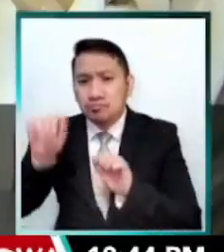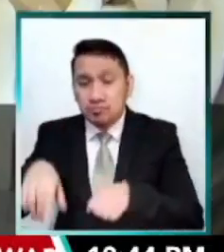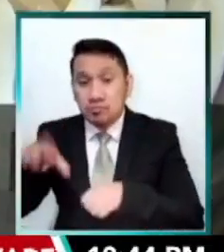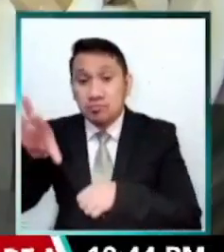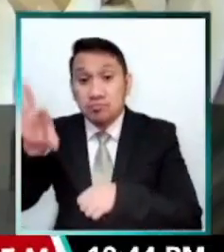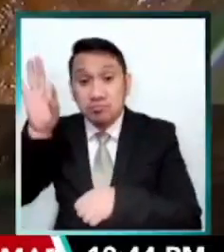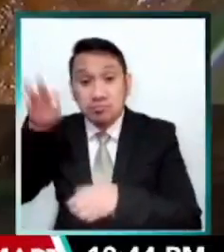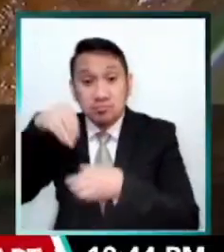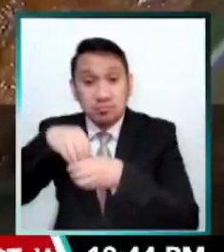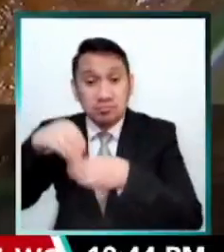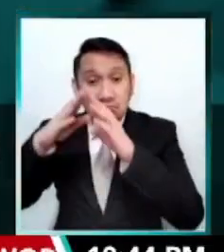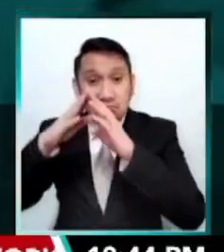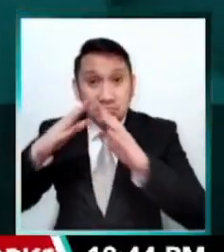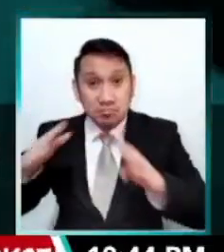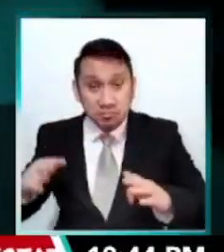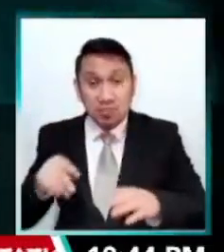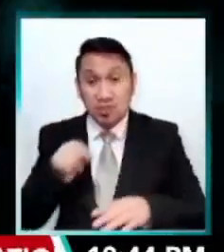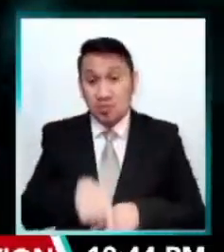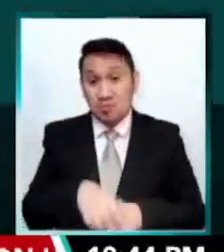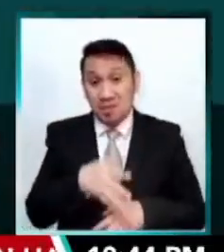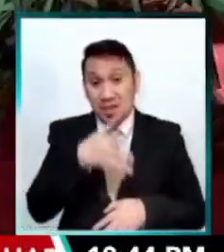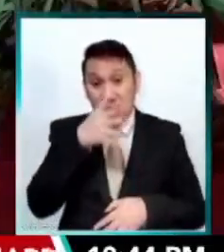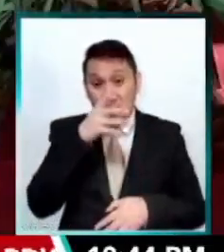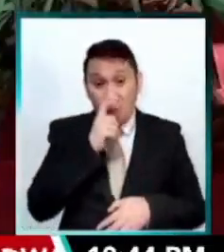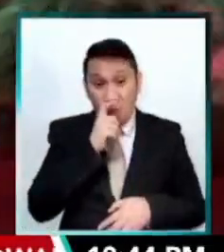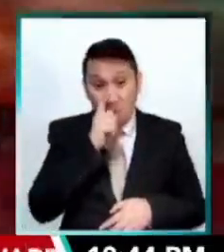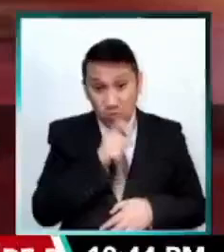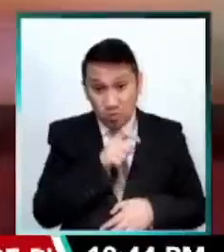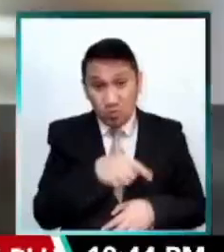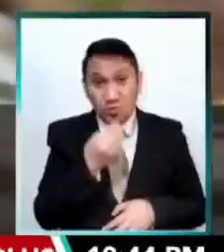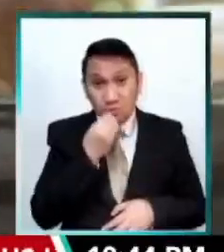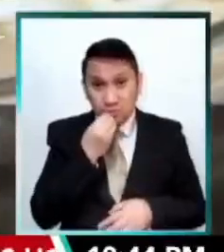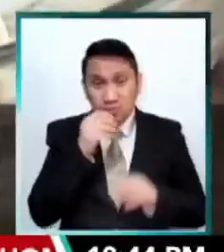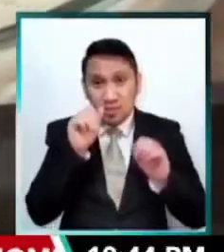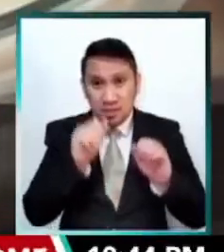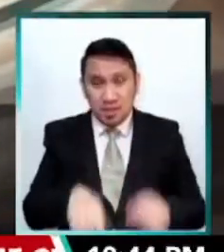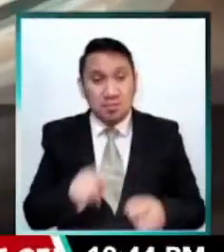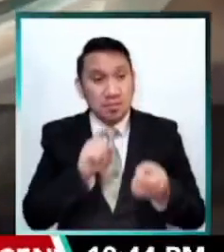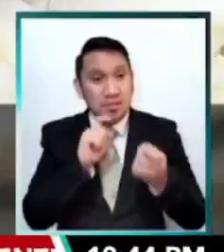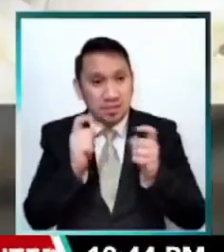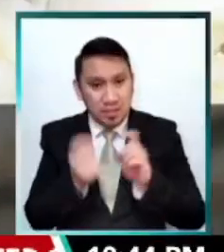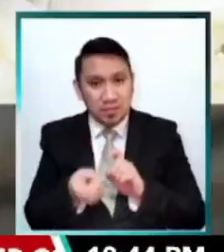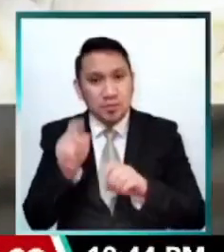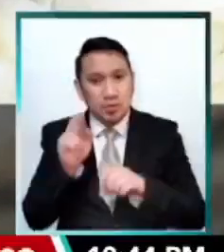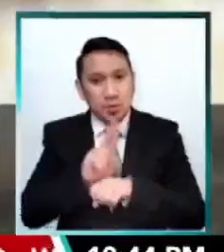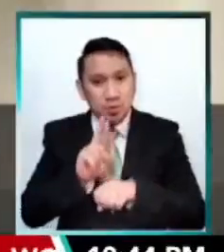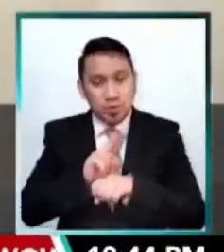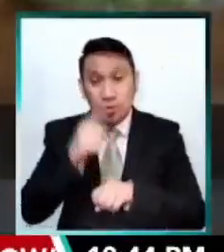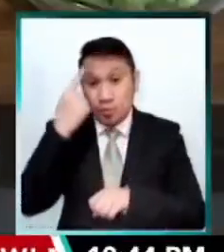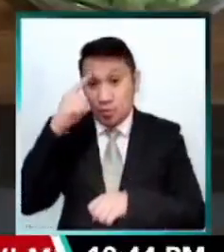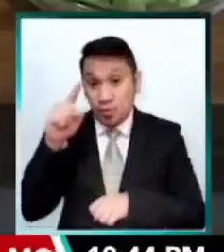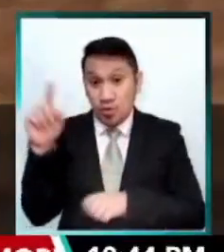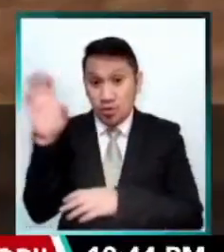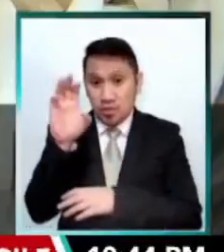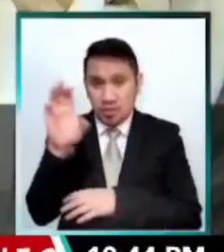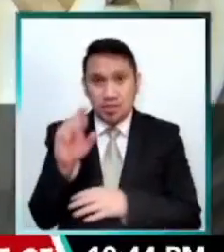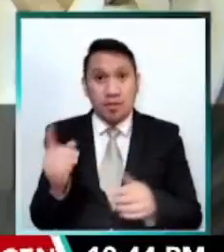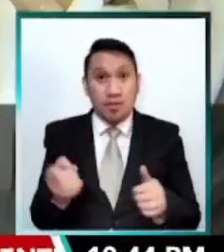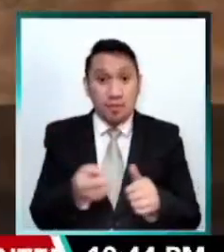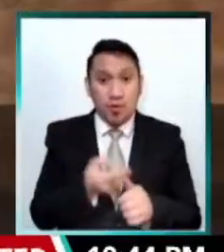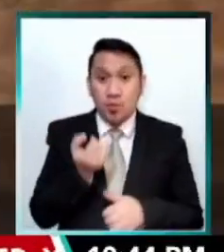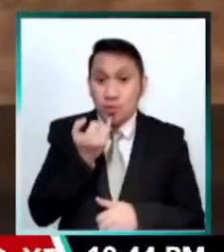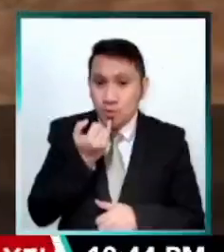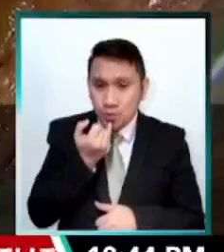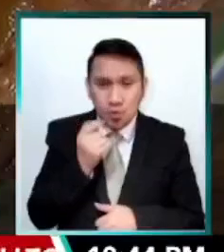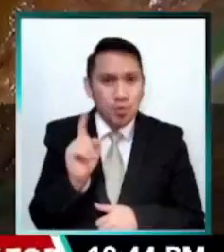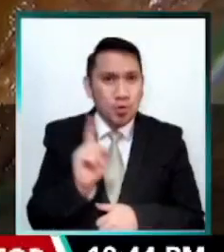para ang leftovers may transform bilang handa sa Pasko. Una sa menu, mami, ingredients,